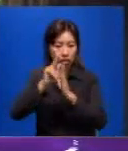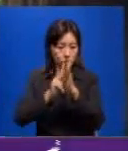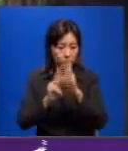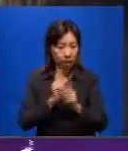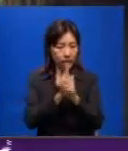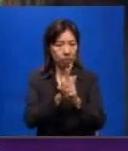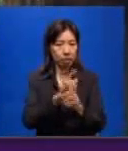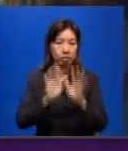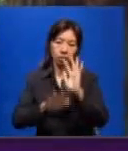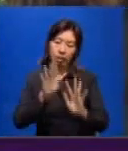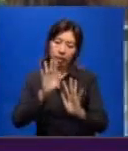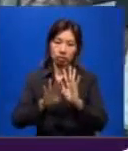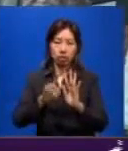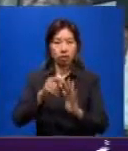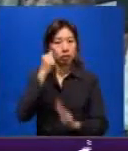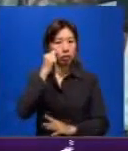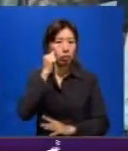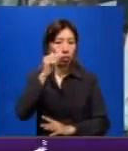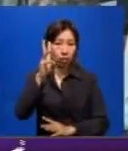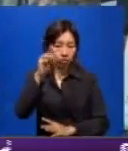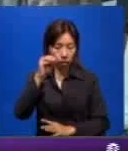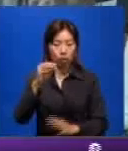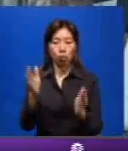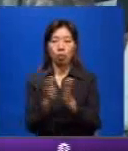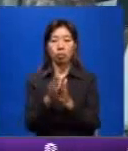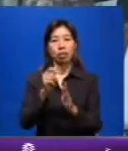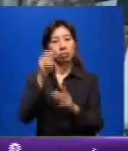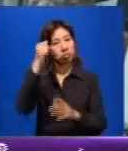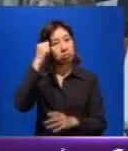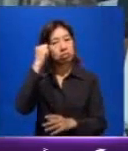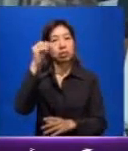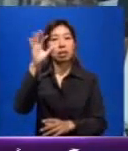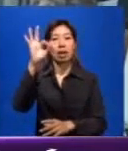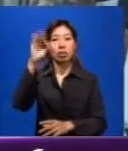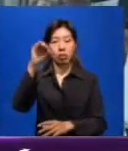นี้ต้องอยู่กับการประเมินของพรรคการเมืองว่าบ้านเมืองจะเรียบร้อยได้เมื่อใดค่ะ